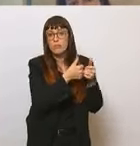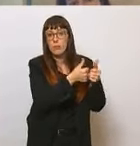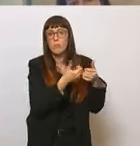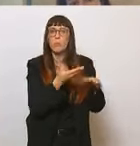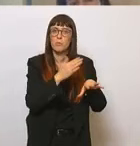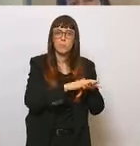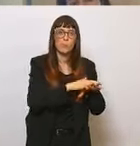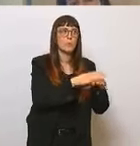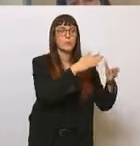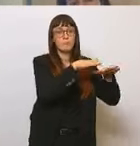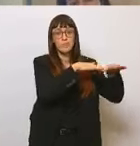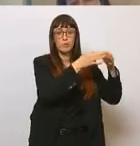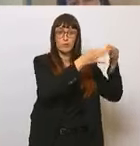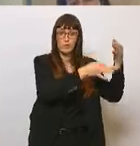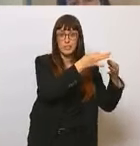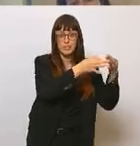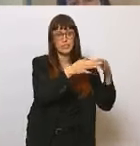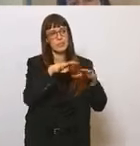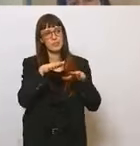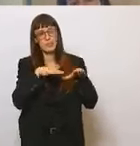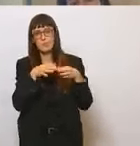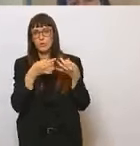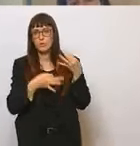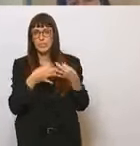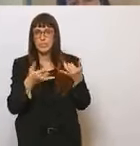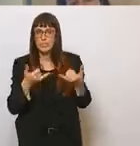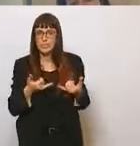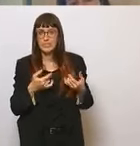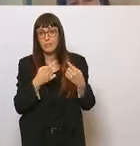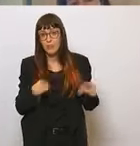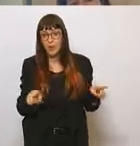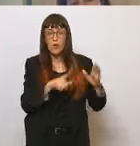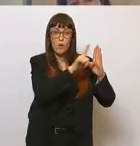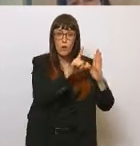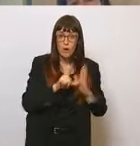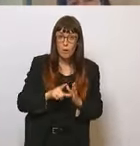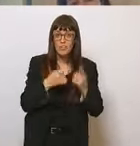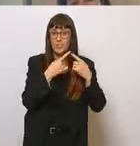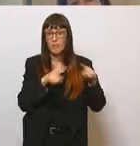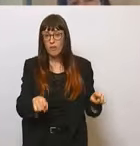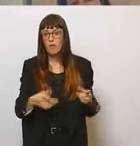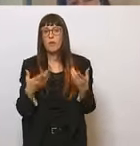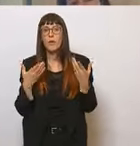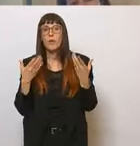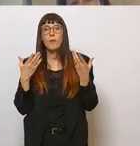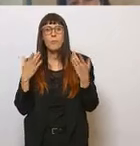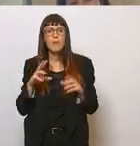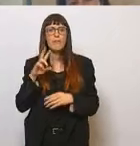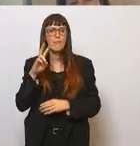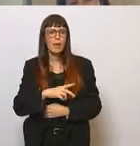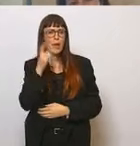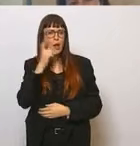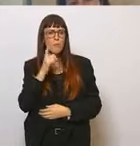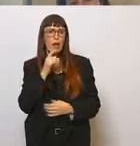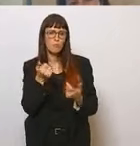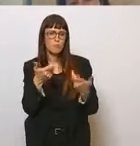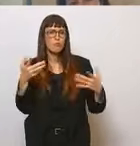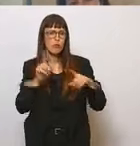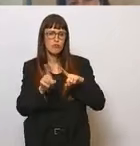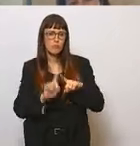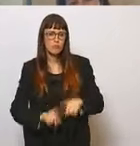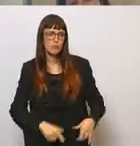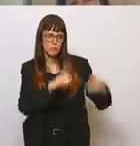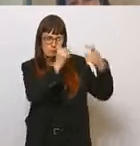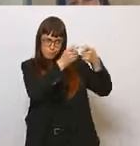la réglementation est différente. Mais nous avons quand même un alignement qui existe. Et si l'on voit le travail qui a été fait